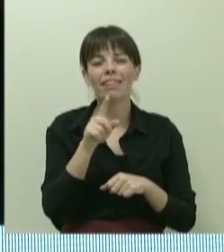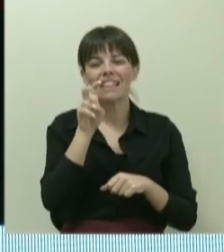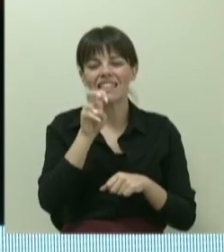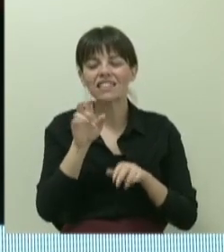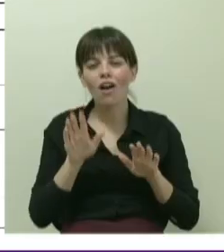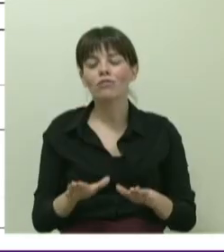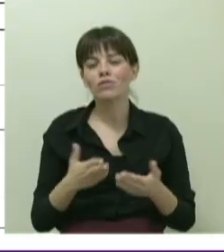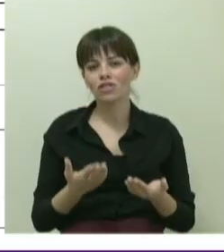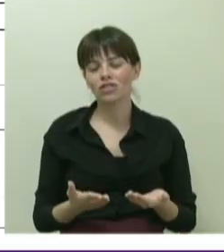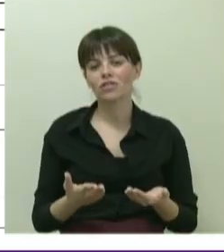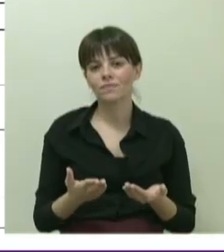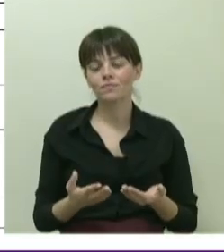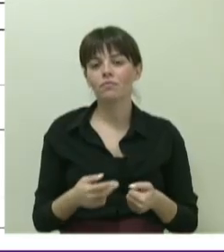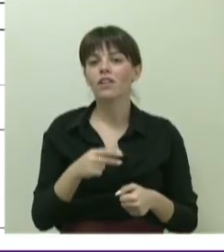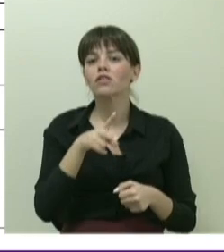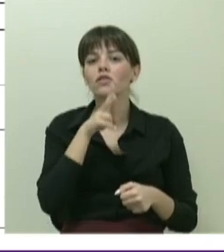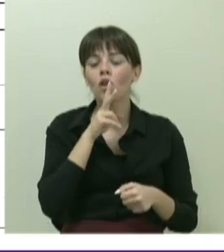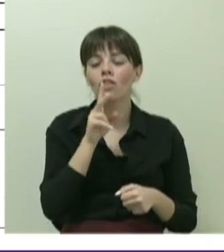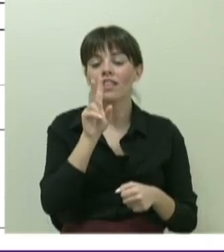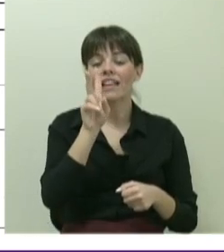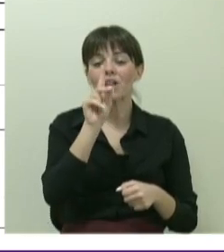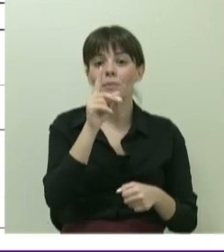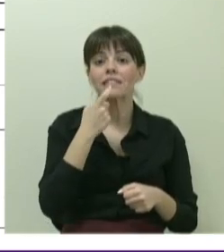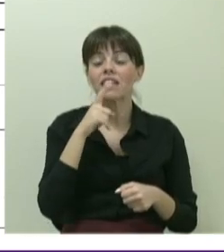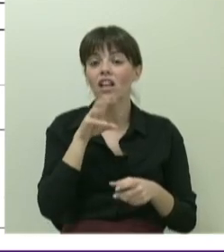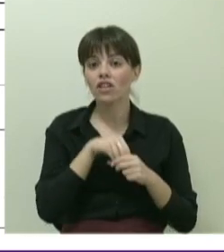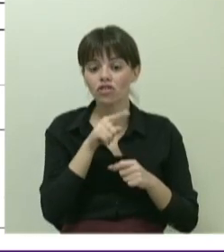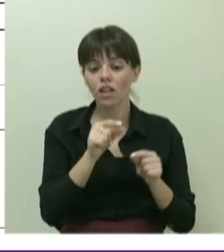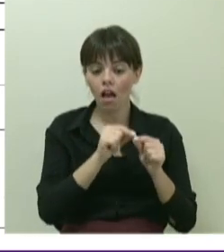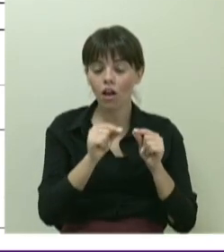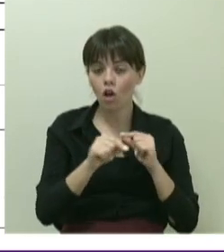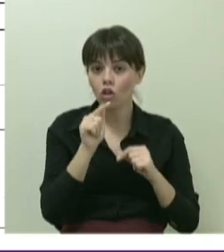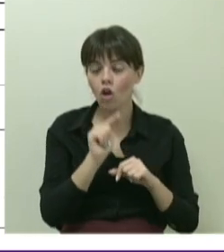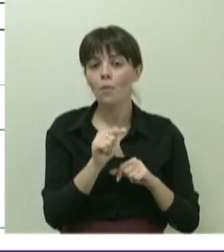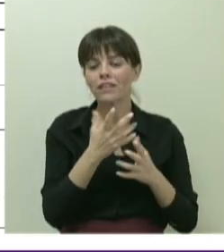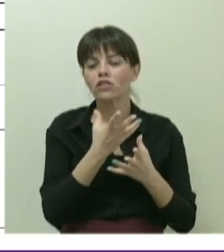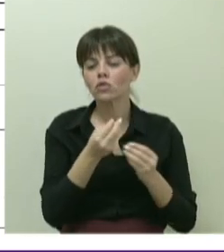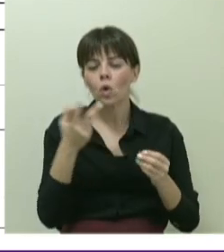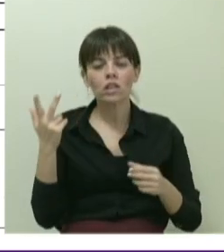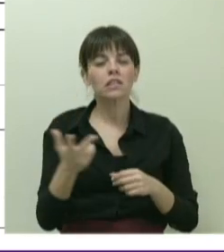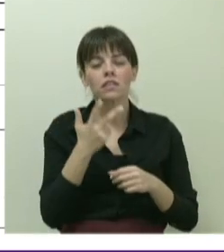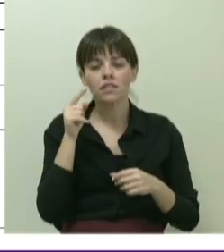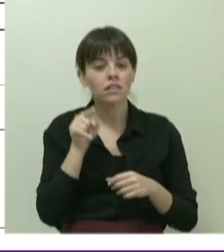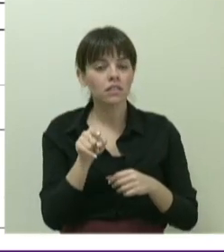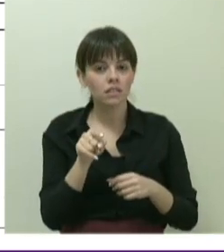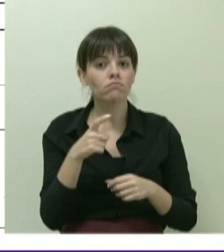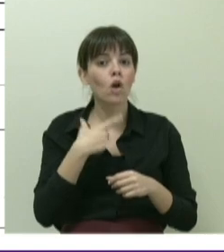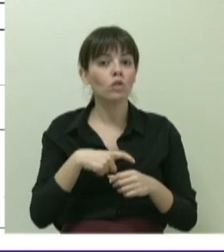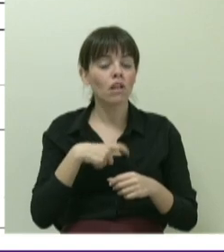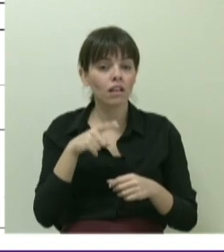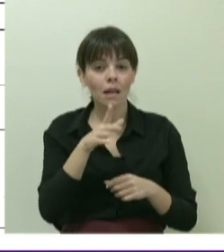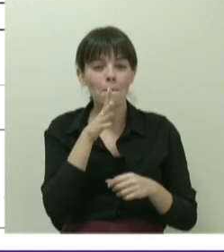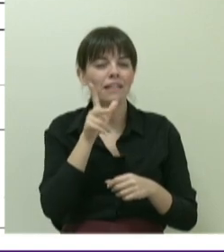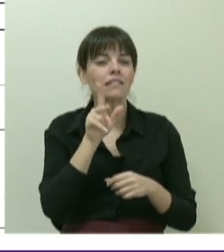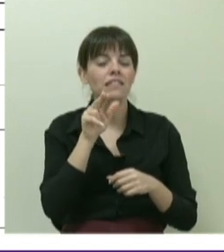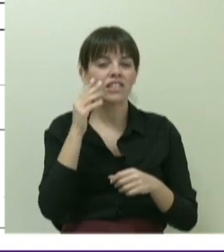kalmış. Son 21 yılda ekonomide çok hızlı, özellikle de bildiğiniz